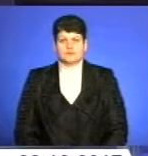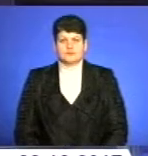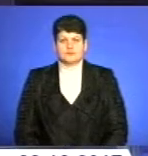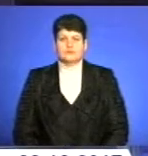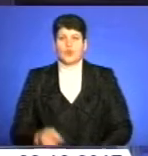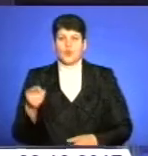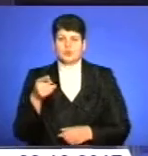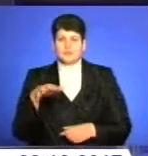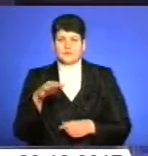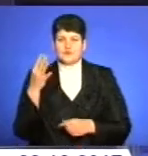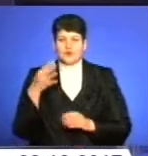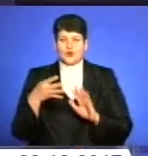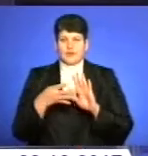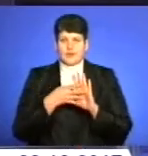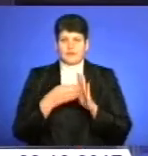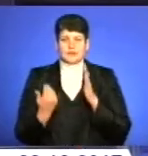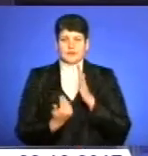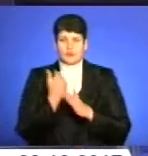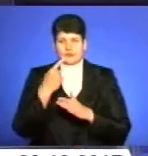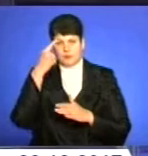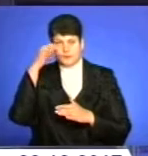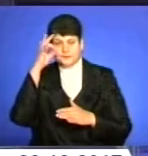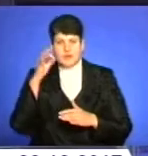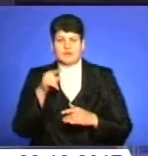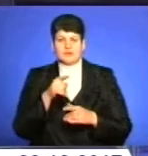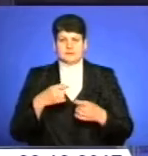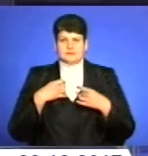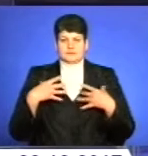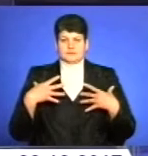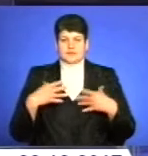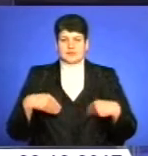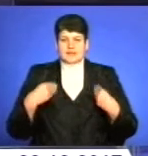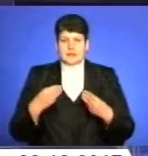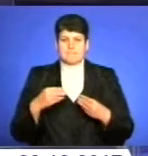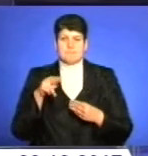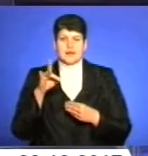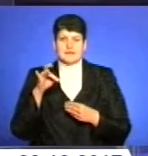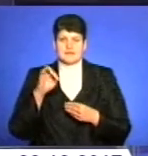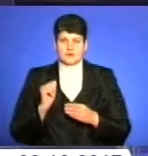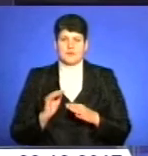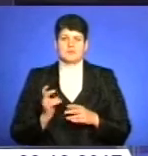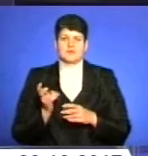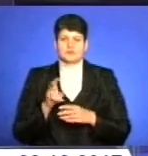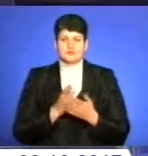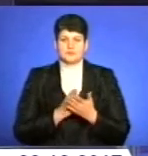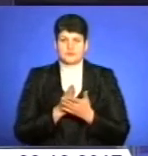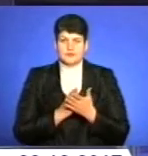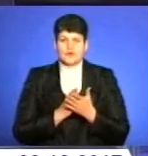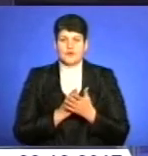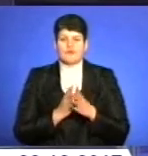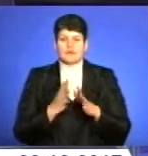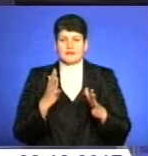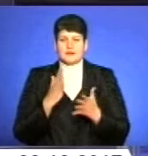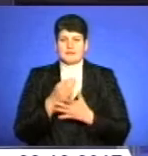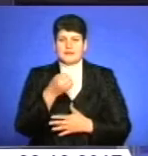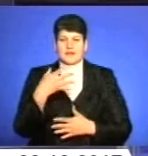У Тернополі 49 нових патрульних поліціянтів. Вони урочисто склали присягу і заступили на службу. У рядах патрульних 15